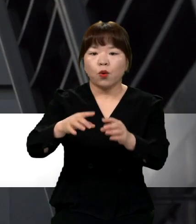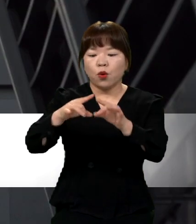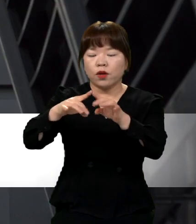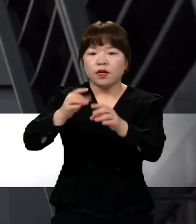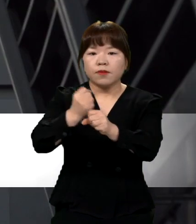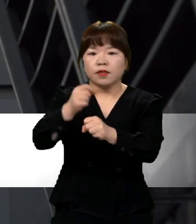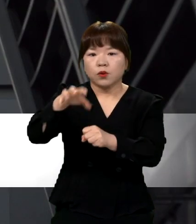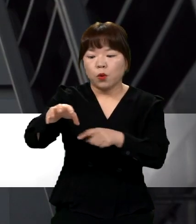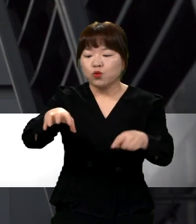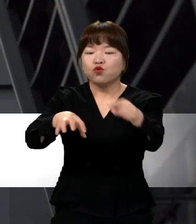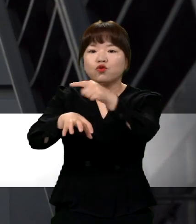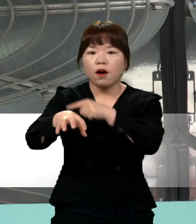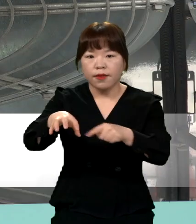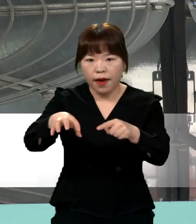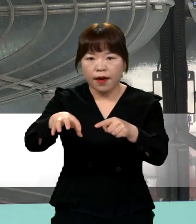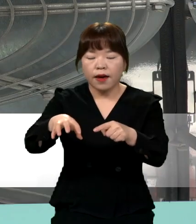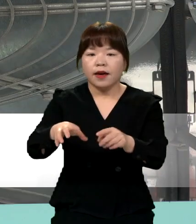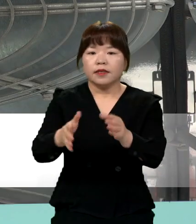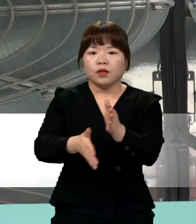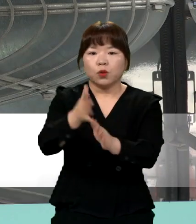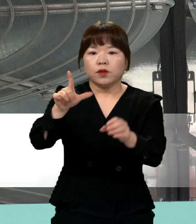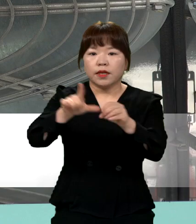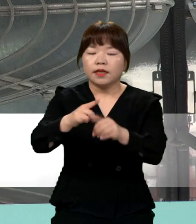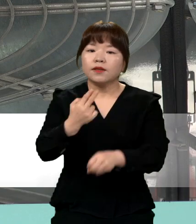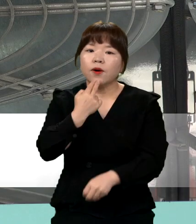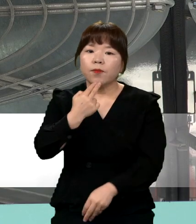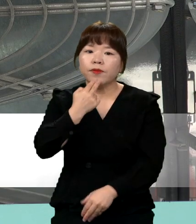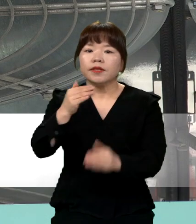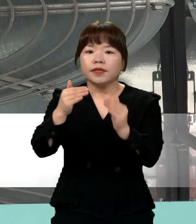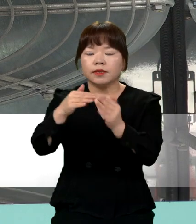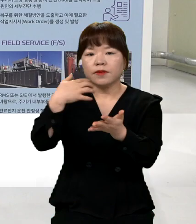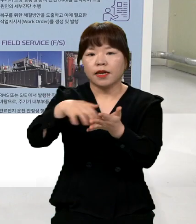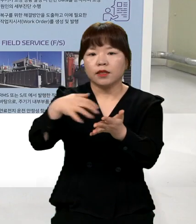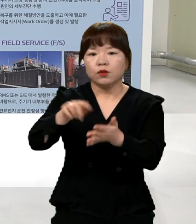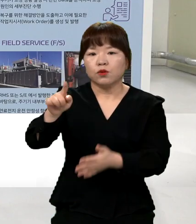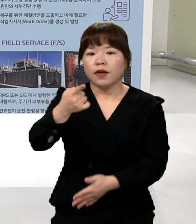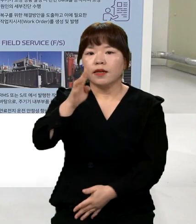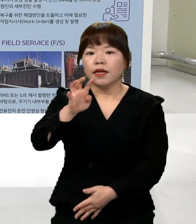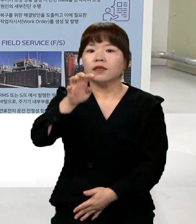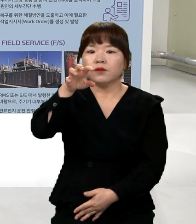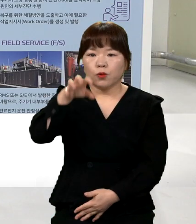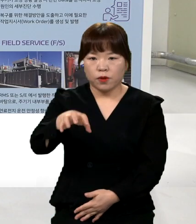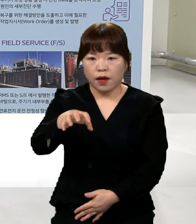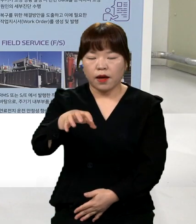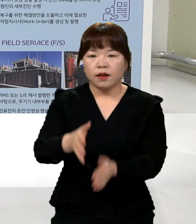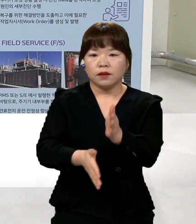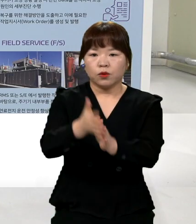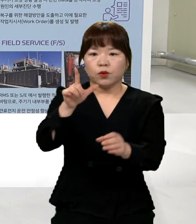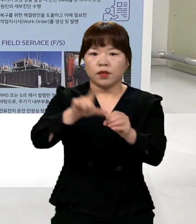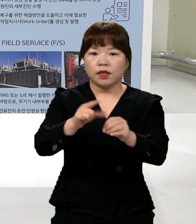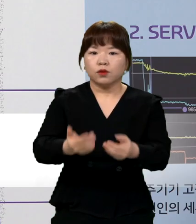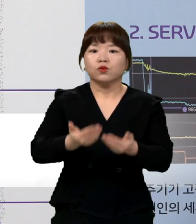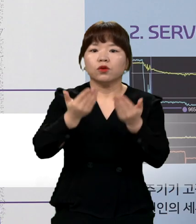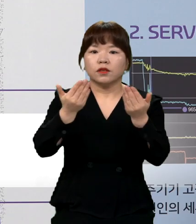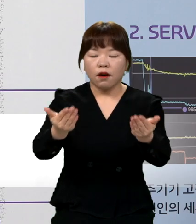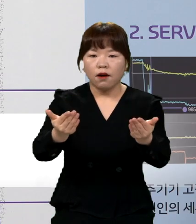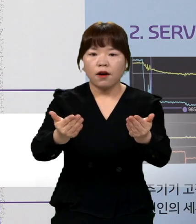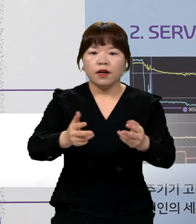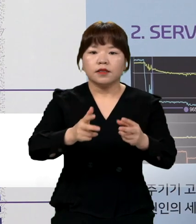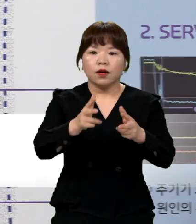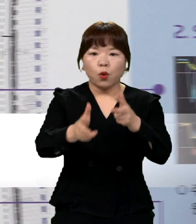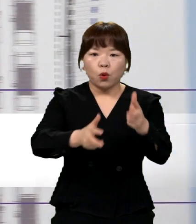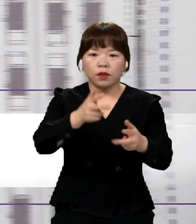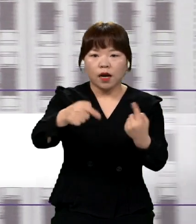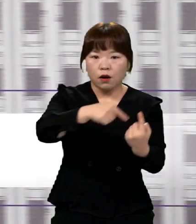인근 동해면 상정리 내 도시가스 미공급 약 140여 가구에 도시가스를 공급해 산단 내